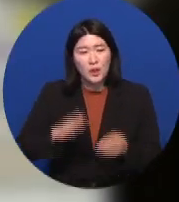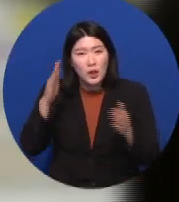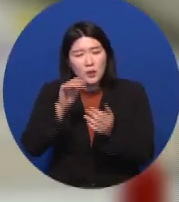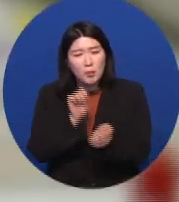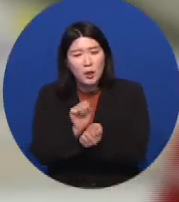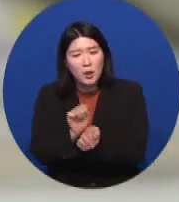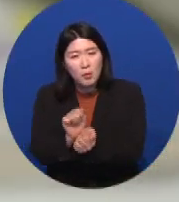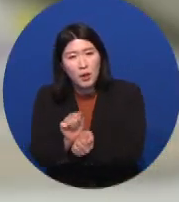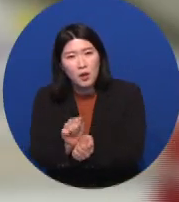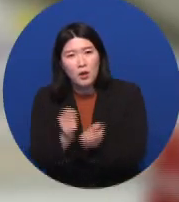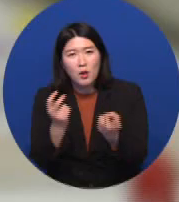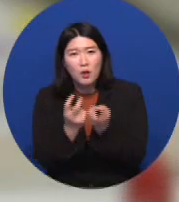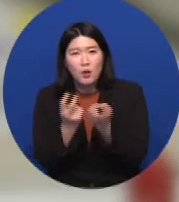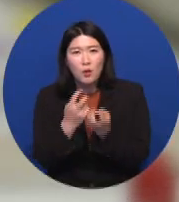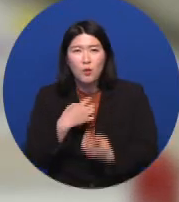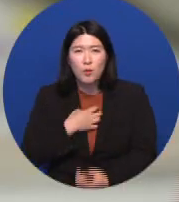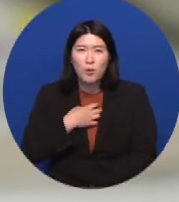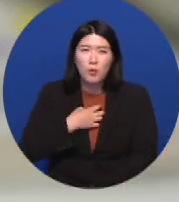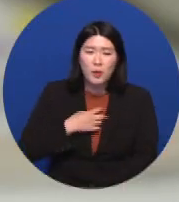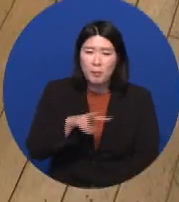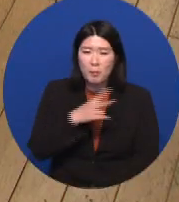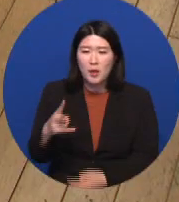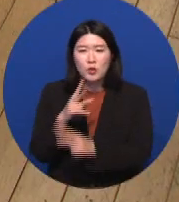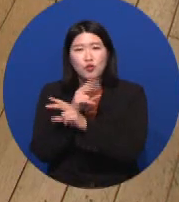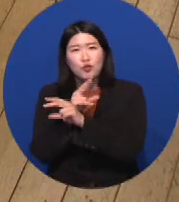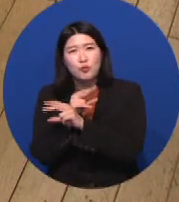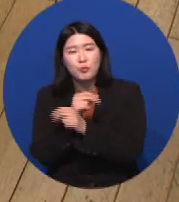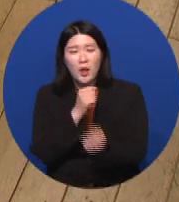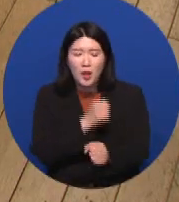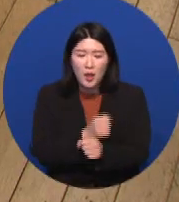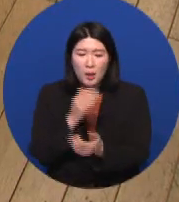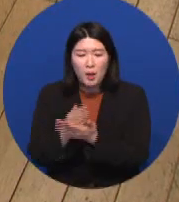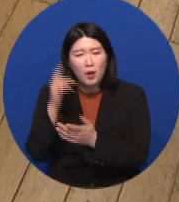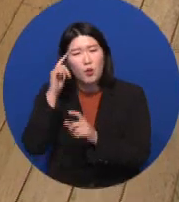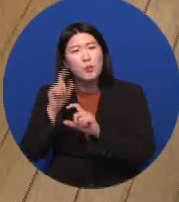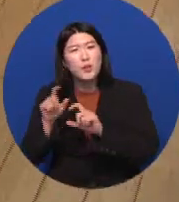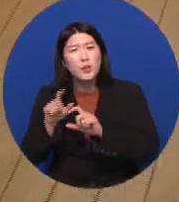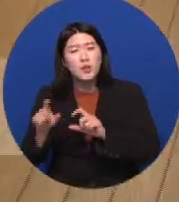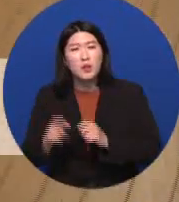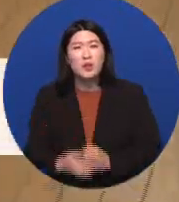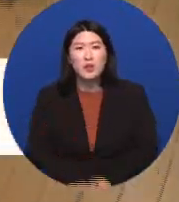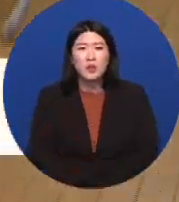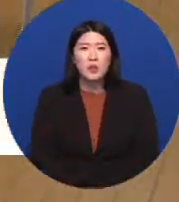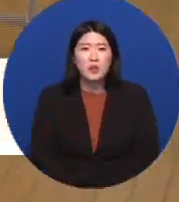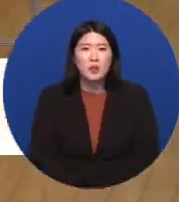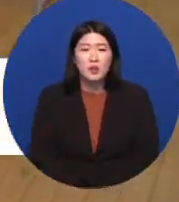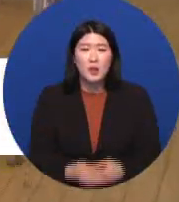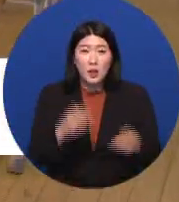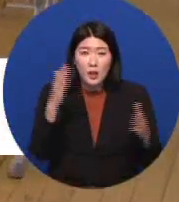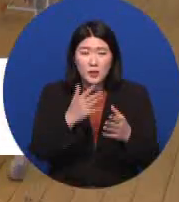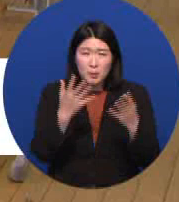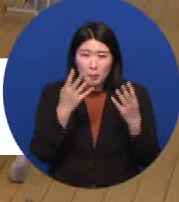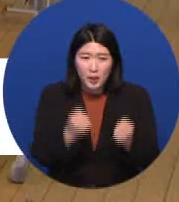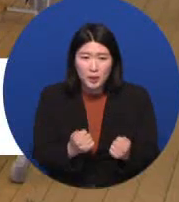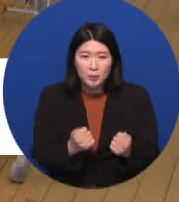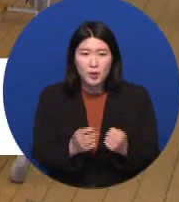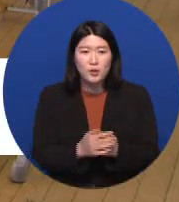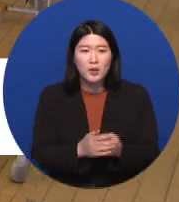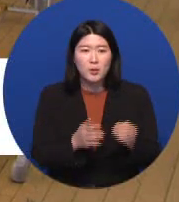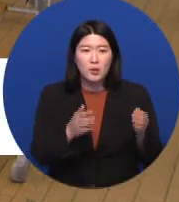학교들이 비대면 수업으로의 전환을 고민하고 있습니다. 과대학교, 과밀학급은 초등학교 6분의